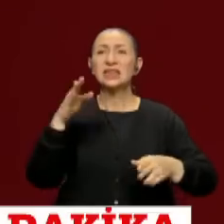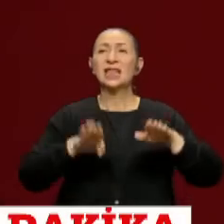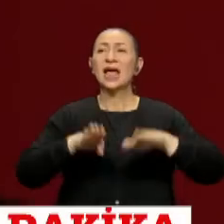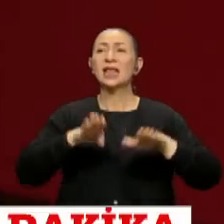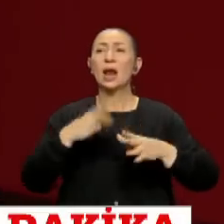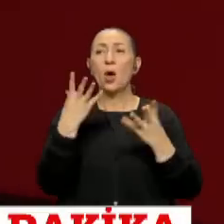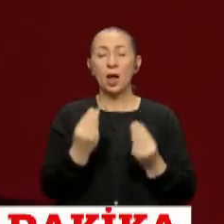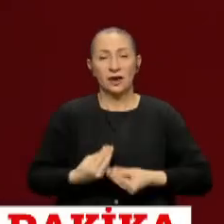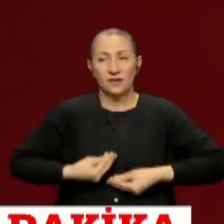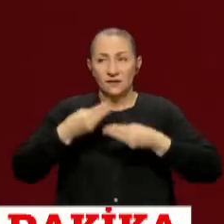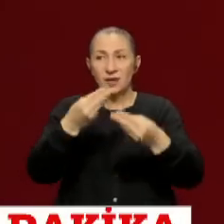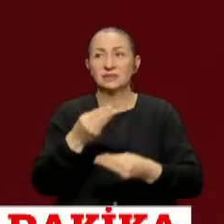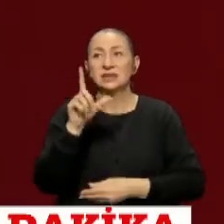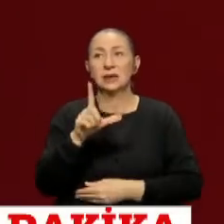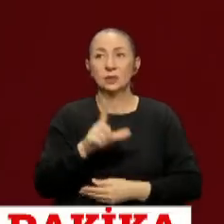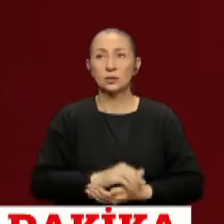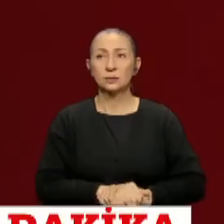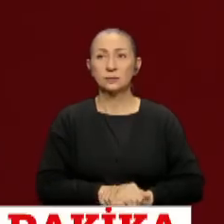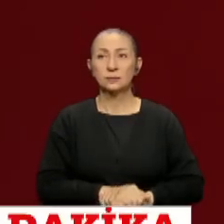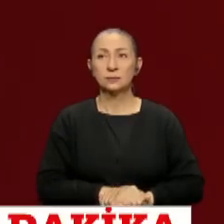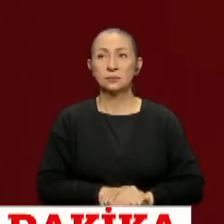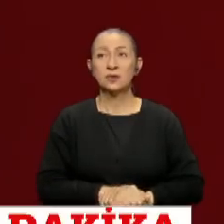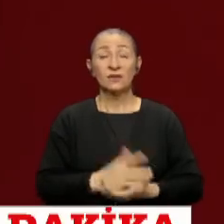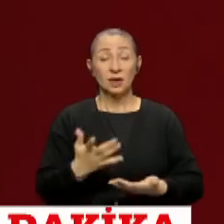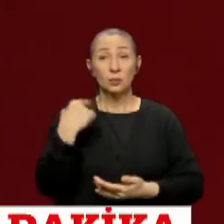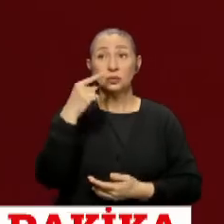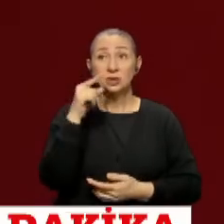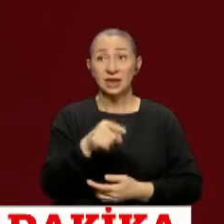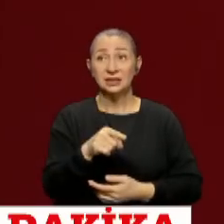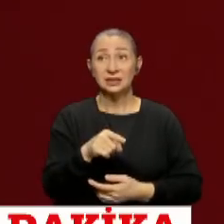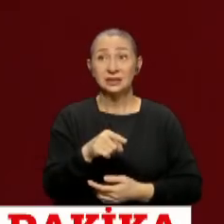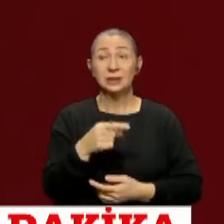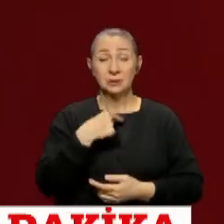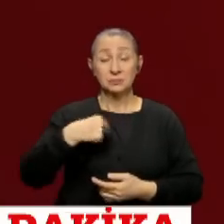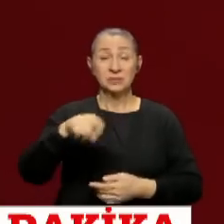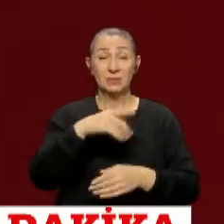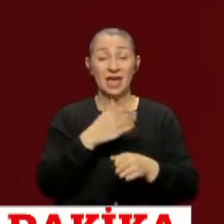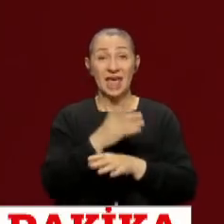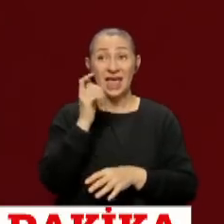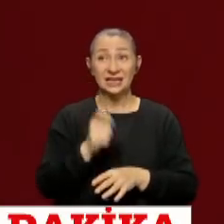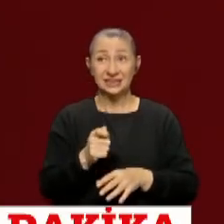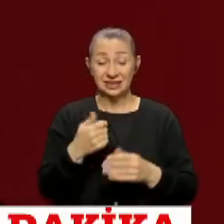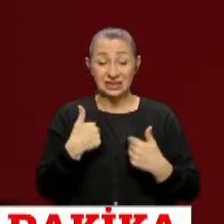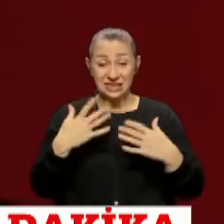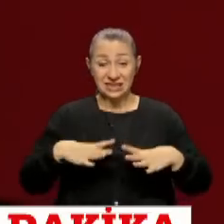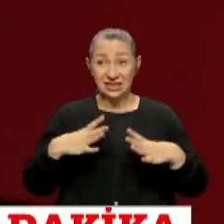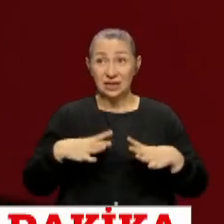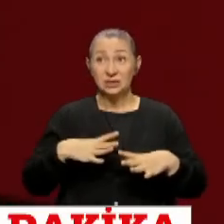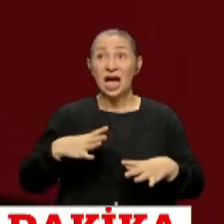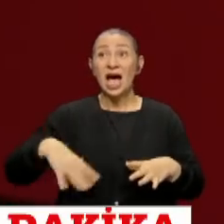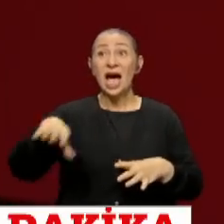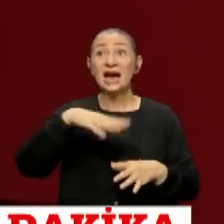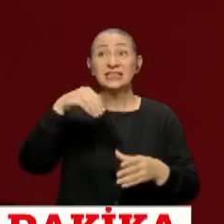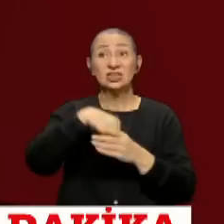dengeli bir şekilde sunulması gerekmektedir. Ve dolayısıyla bizim esas şiarımız